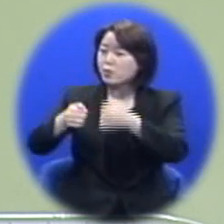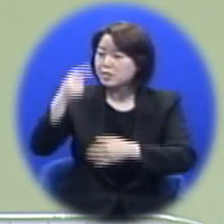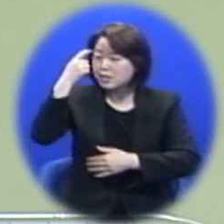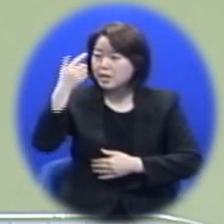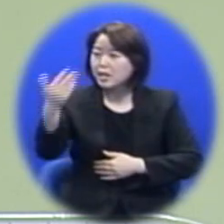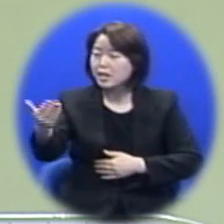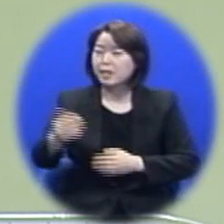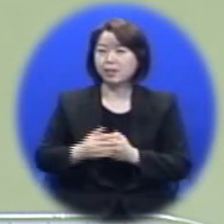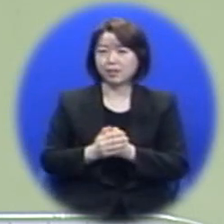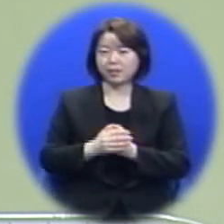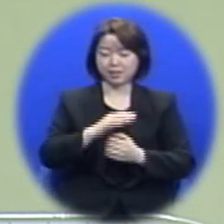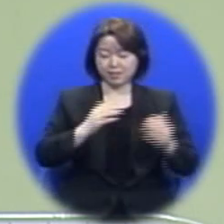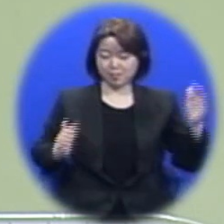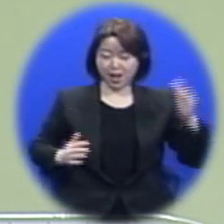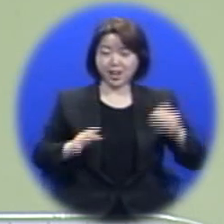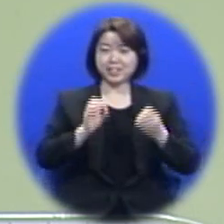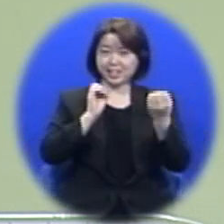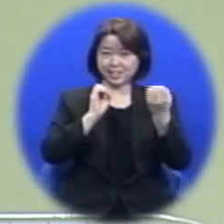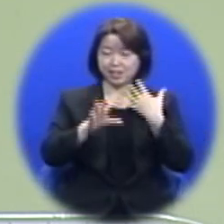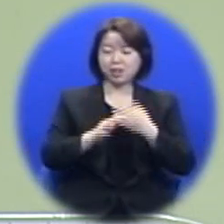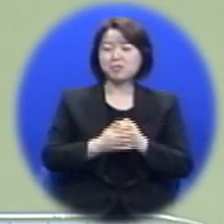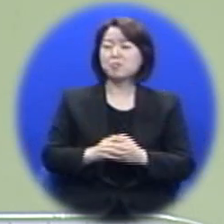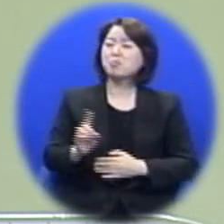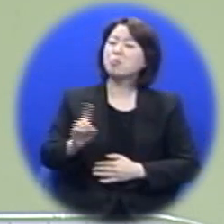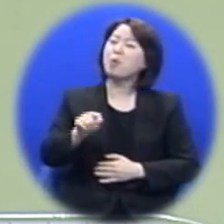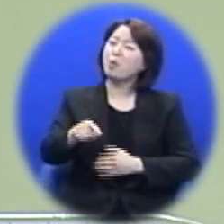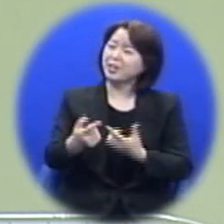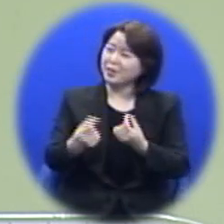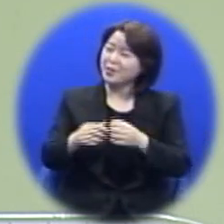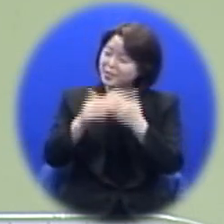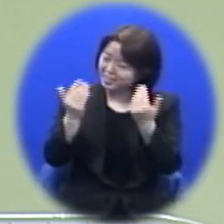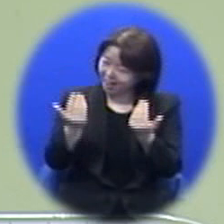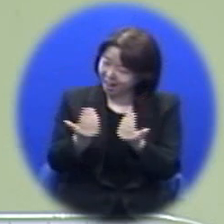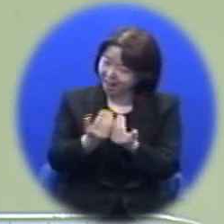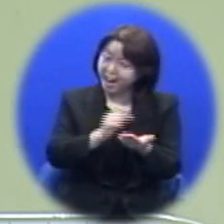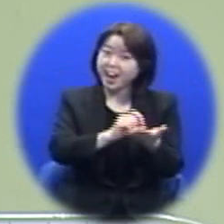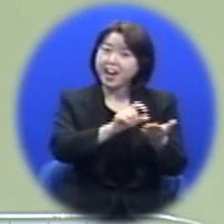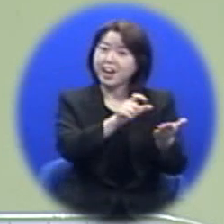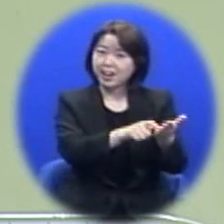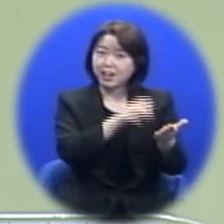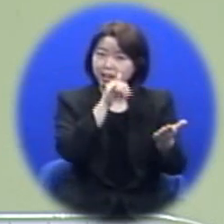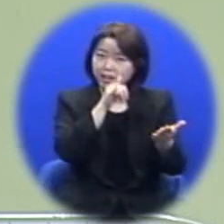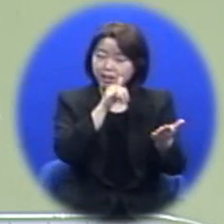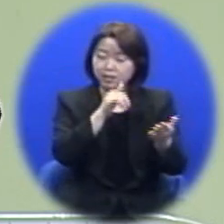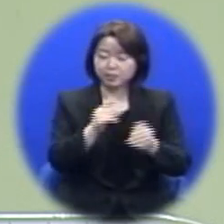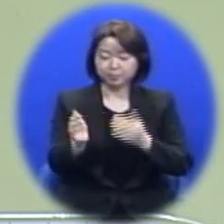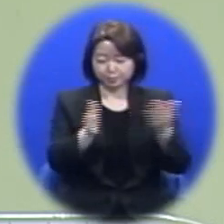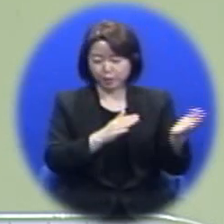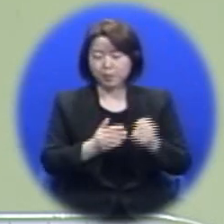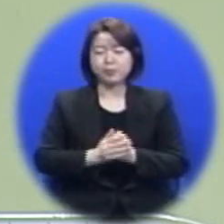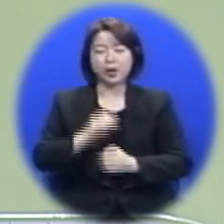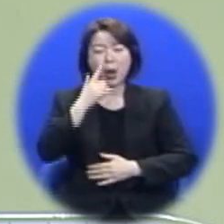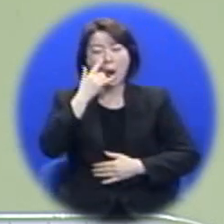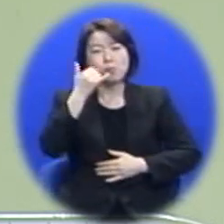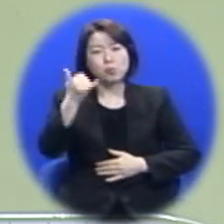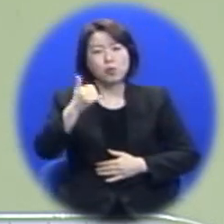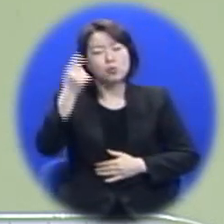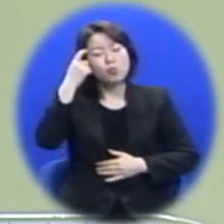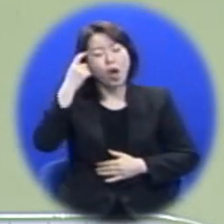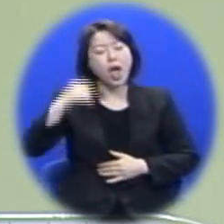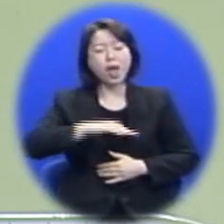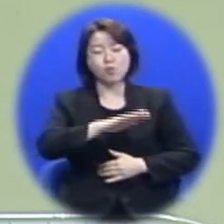뭘 이런걸 다 그렇게 써 타는 할 가 있고 엄마 아빠는 왜 우리를 이렇게 사랑 하실까요